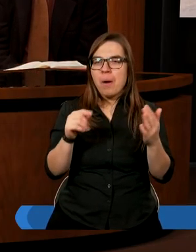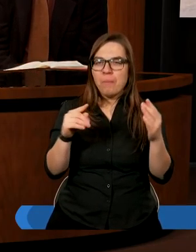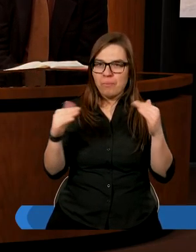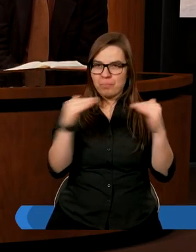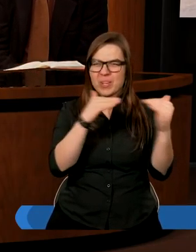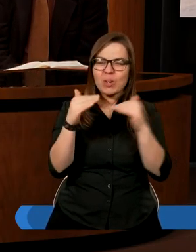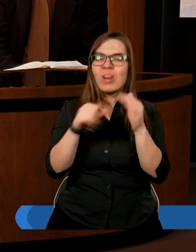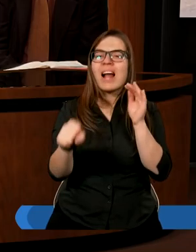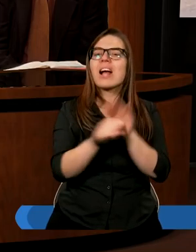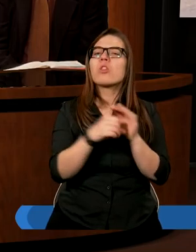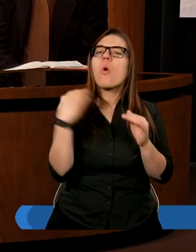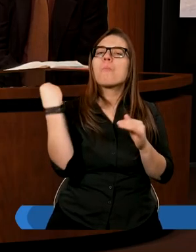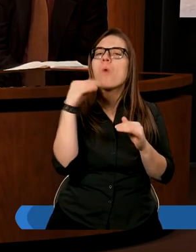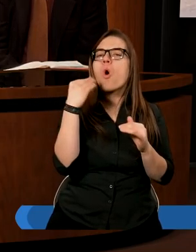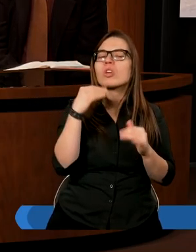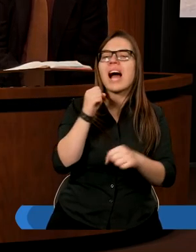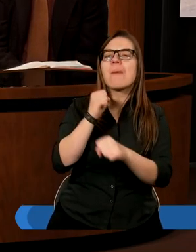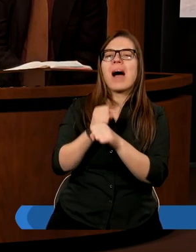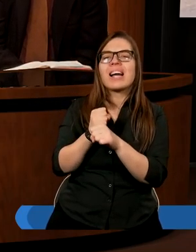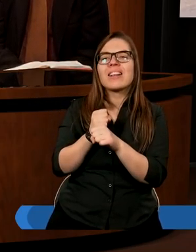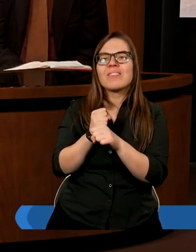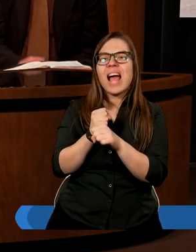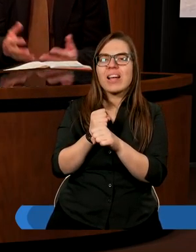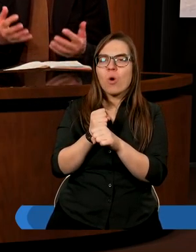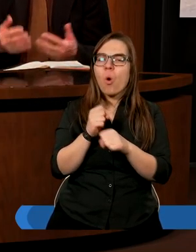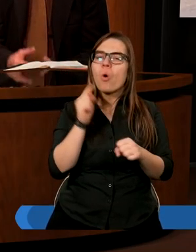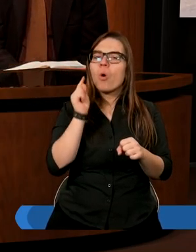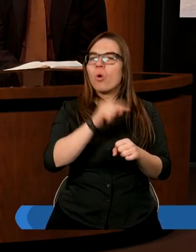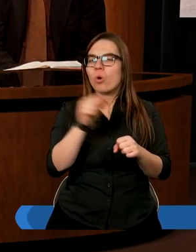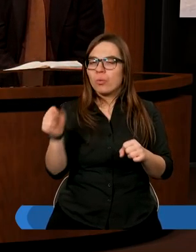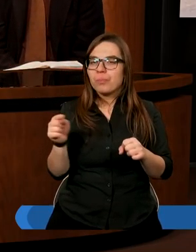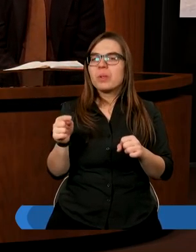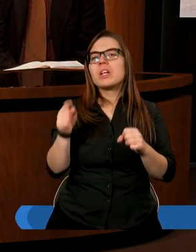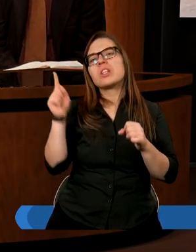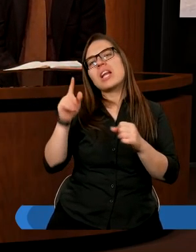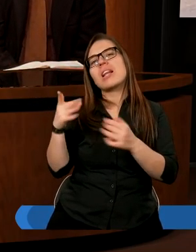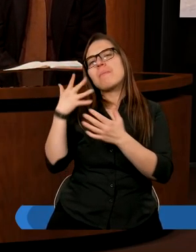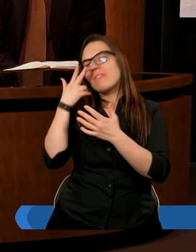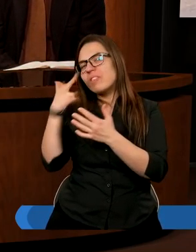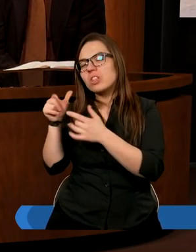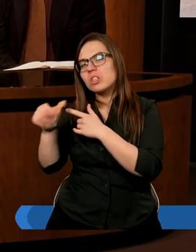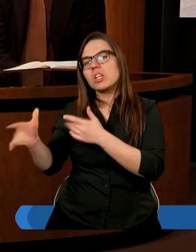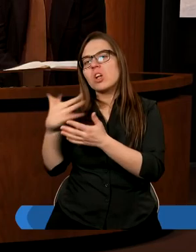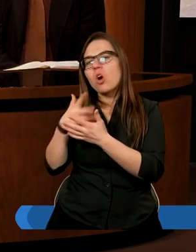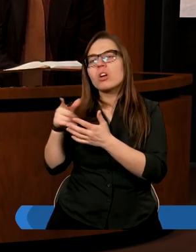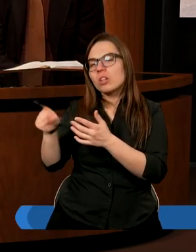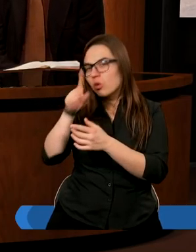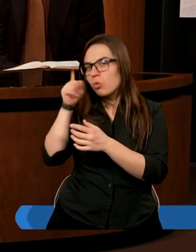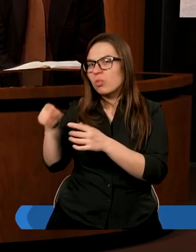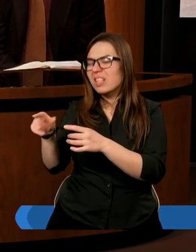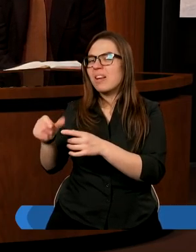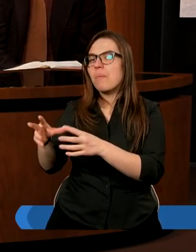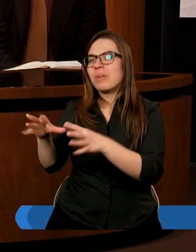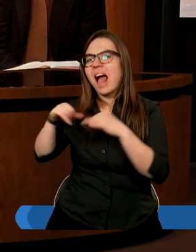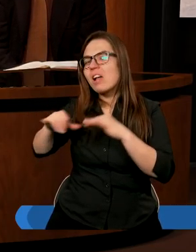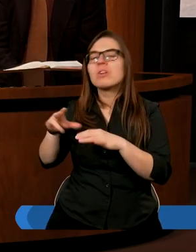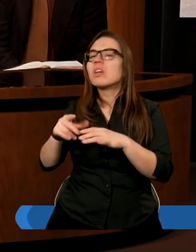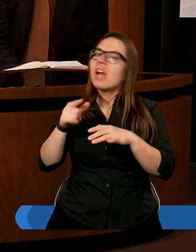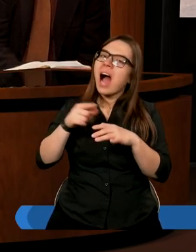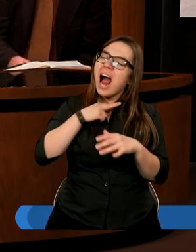martwym tak to dobrze że sami z nich korzystamy ale pozwólmy też innym ludziom aby